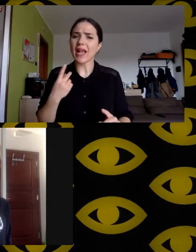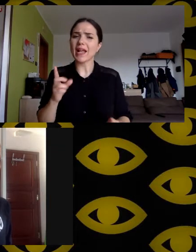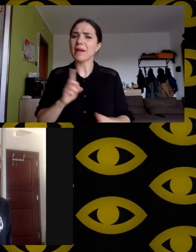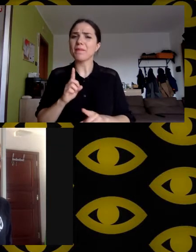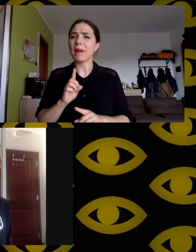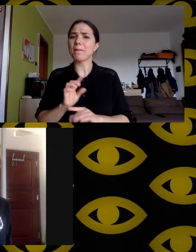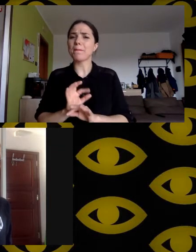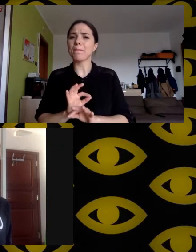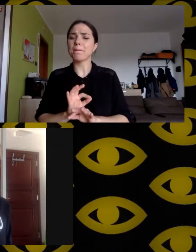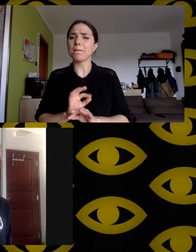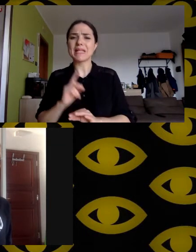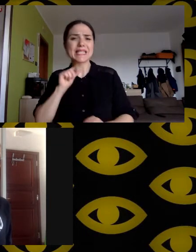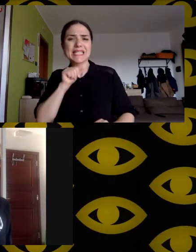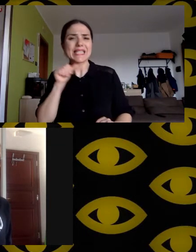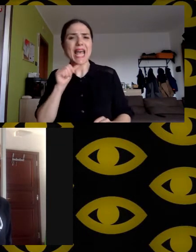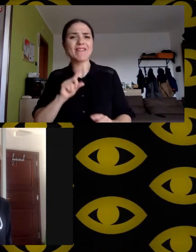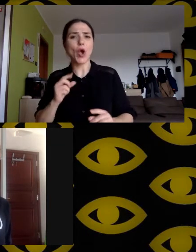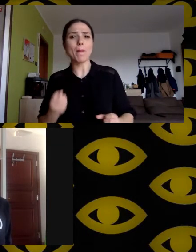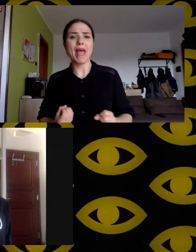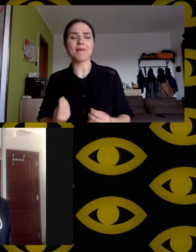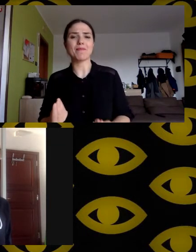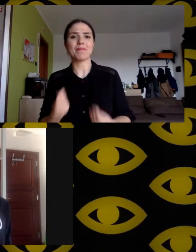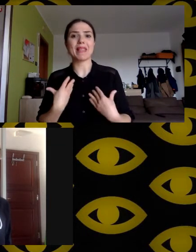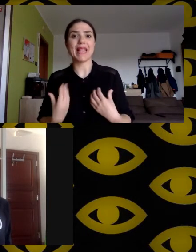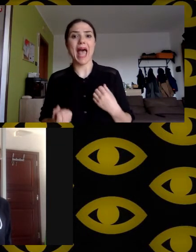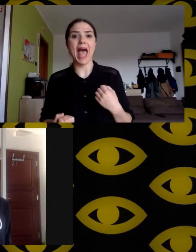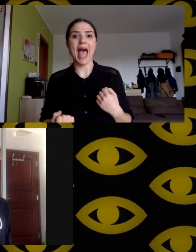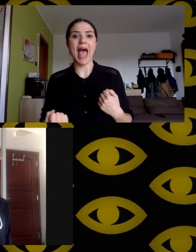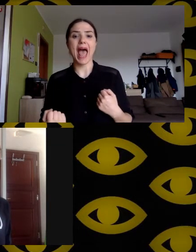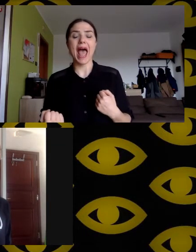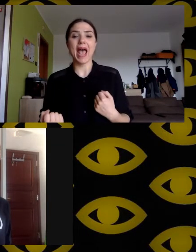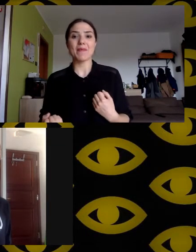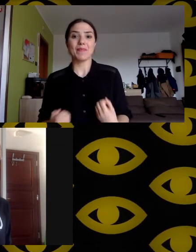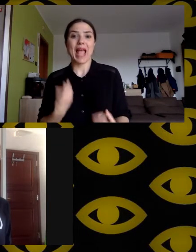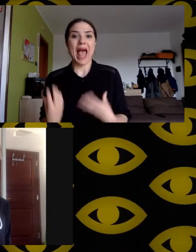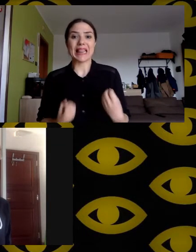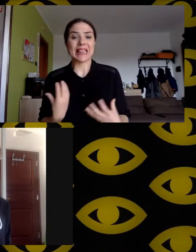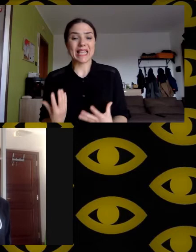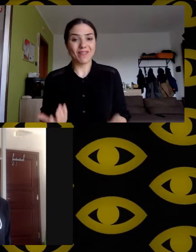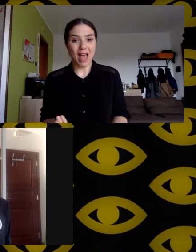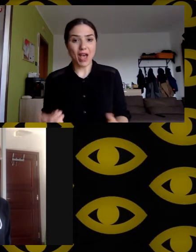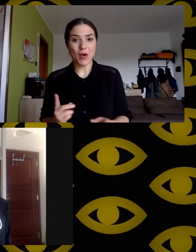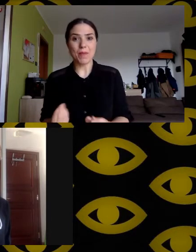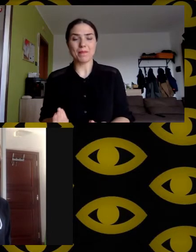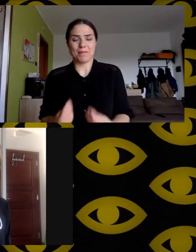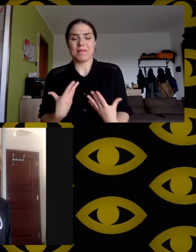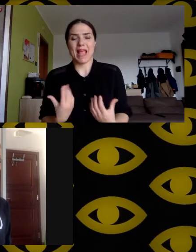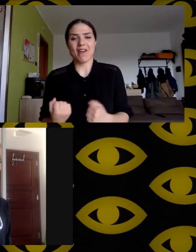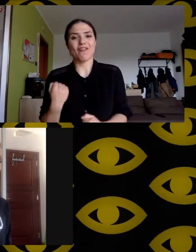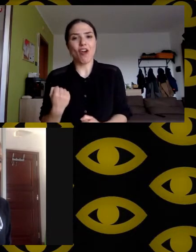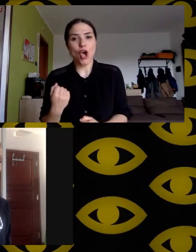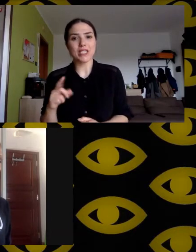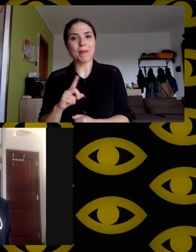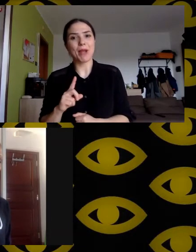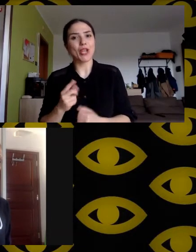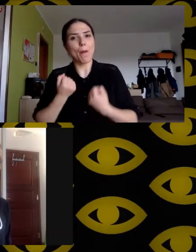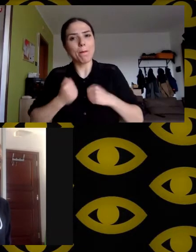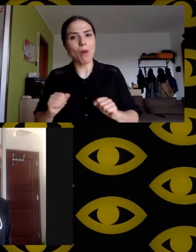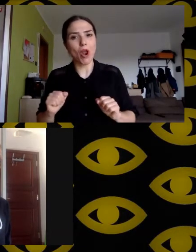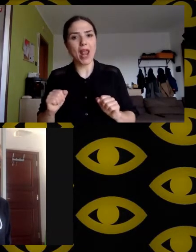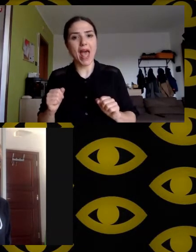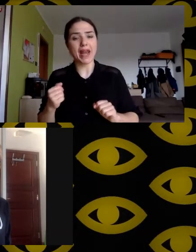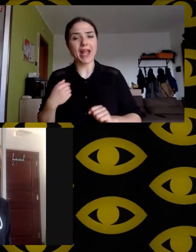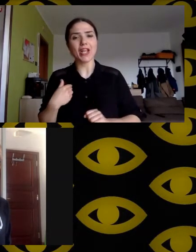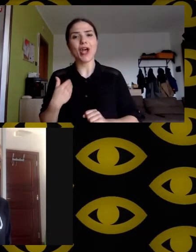tutti i miei livelli di attivazione, mi attiva e mi porta a non mollare. E quindi io ringrazio il mio dolore, ringrazio il disagio che